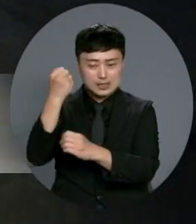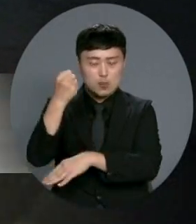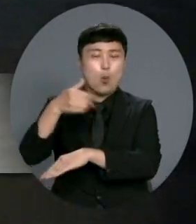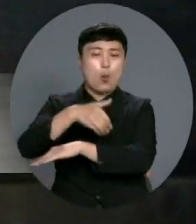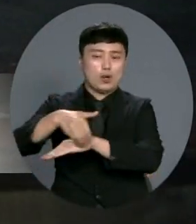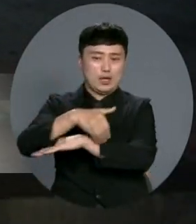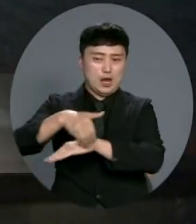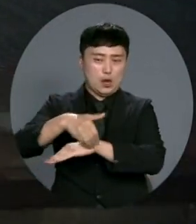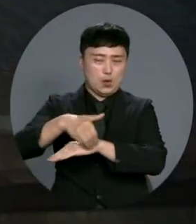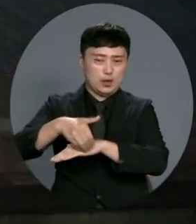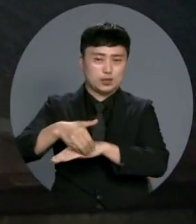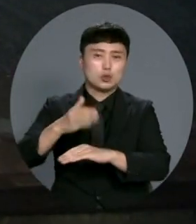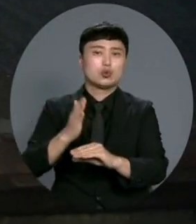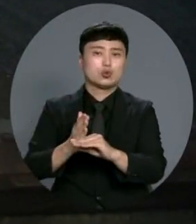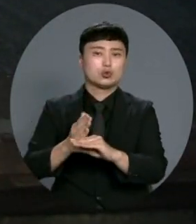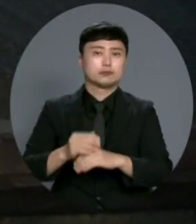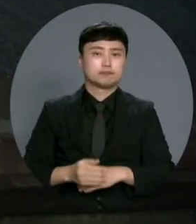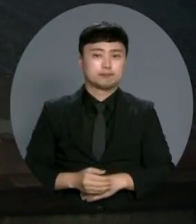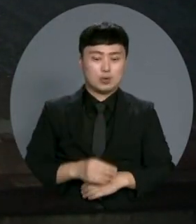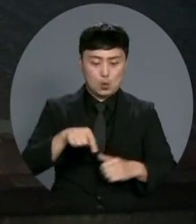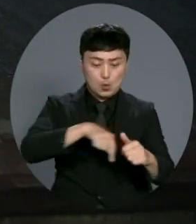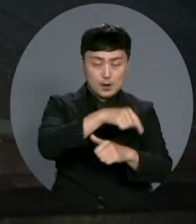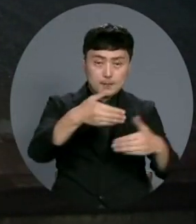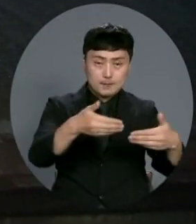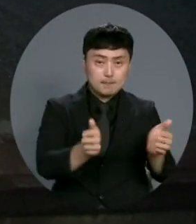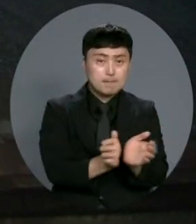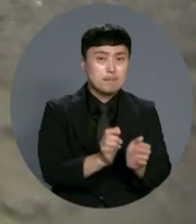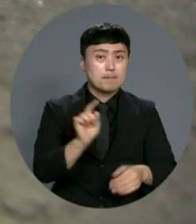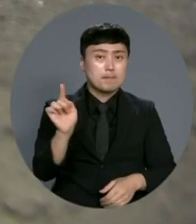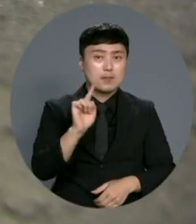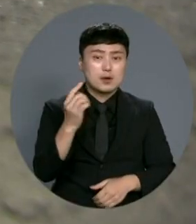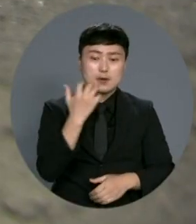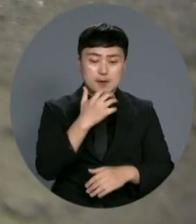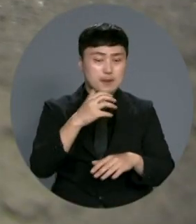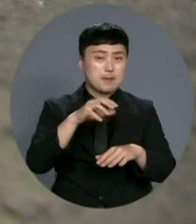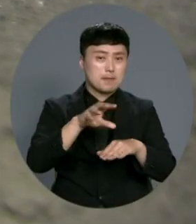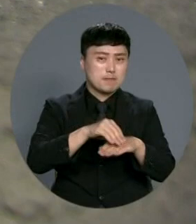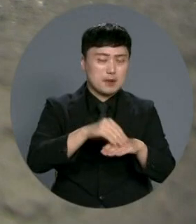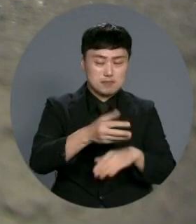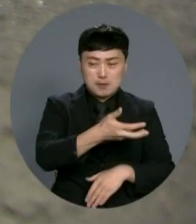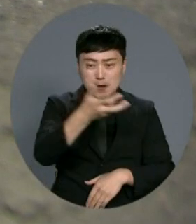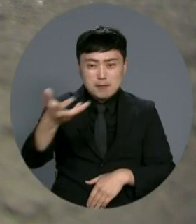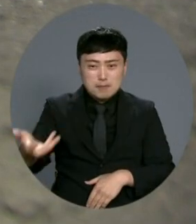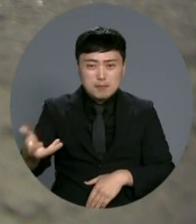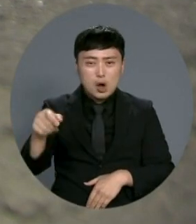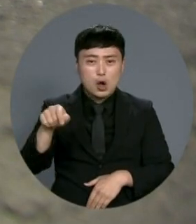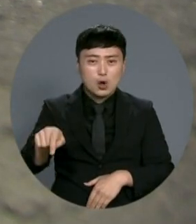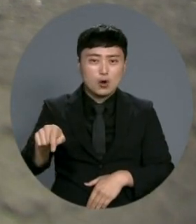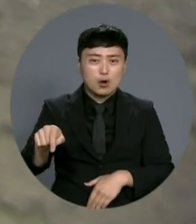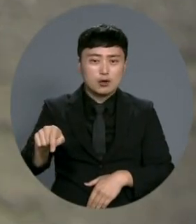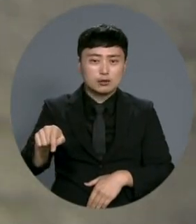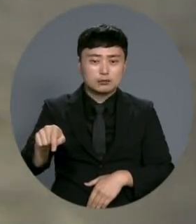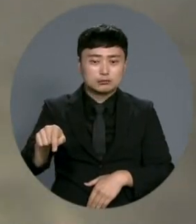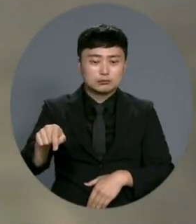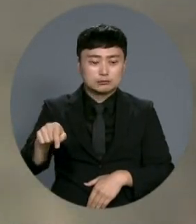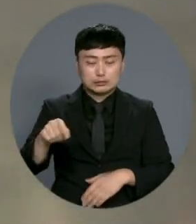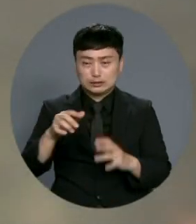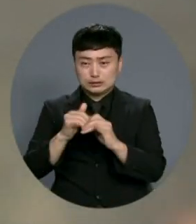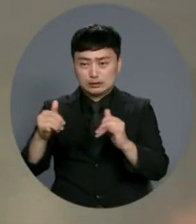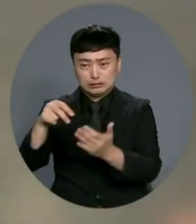수립할 예정입니다. 하지만 환경단체는 염색산단 이전은 대상지의 주민 수용성 문제로 쉽지 않은